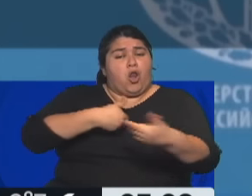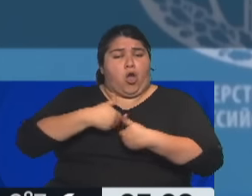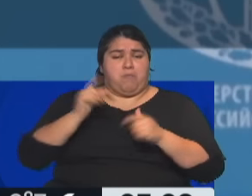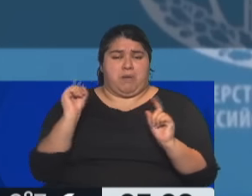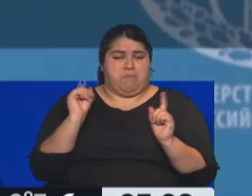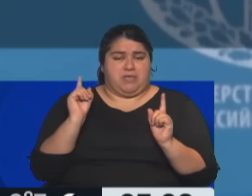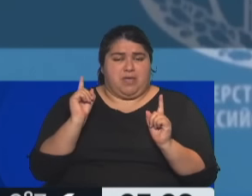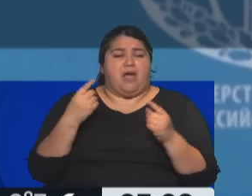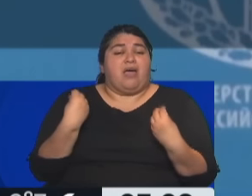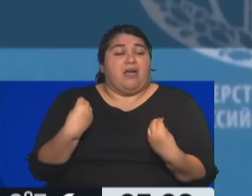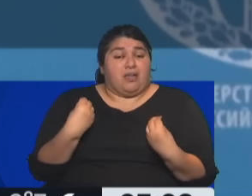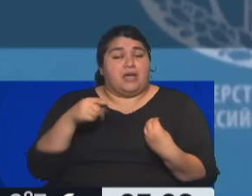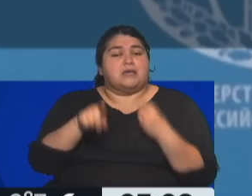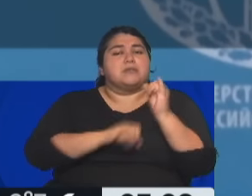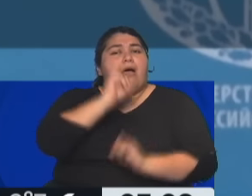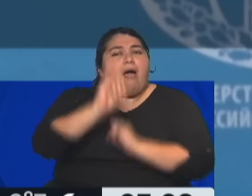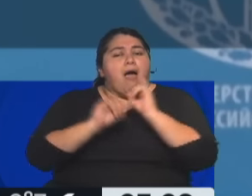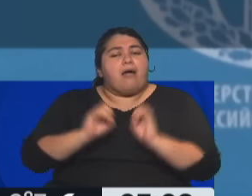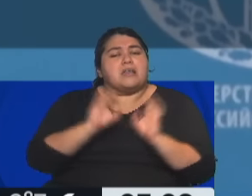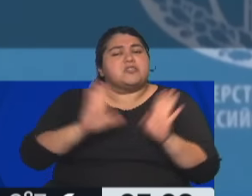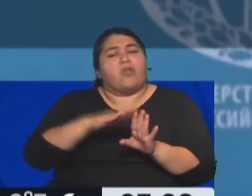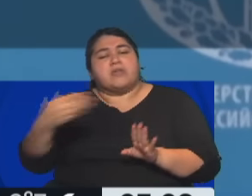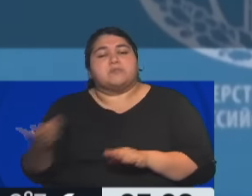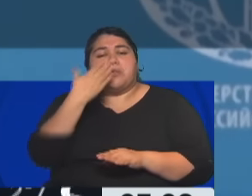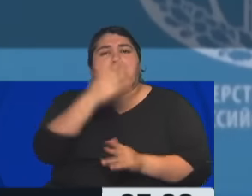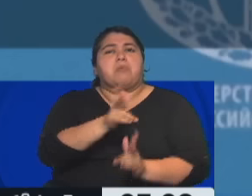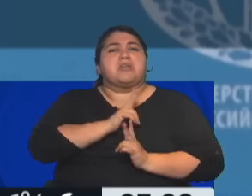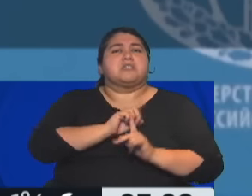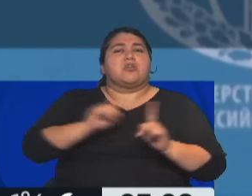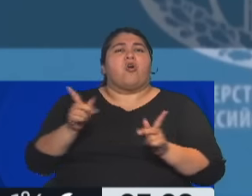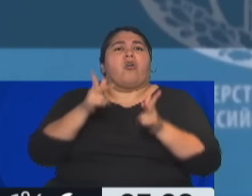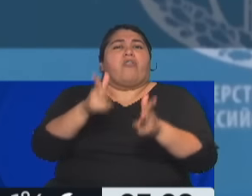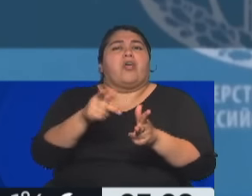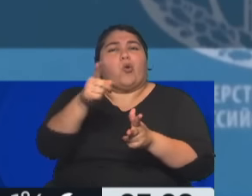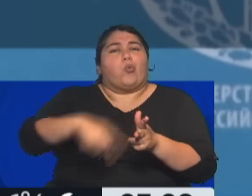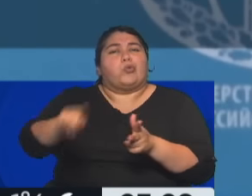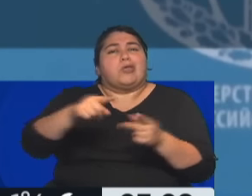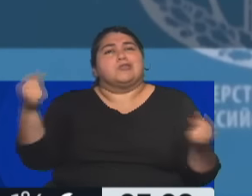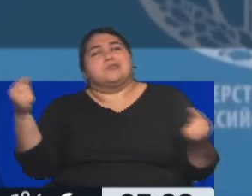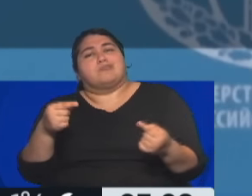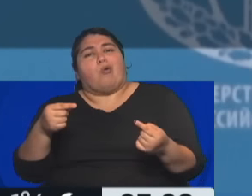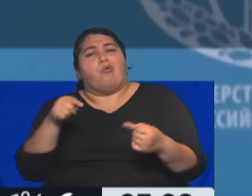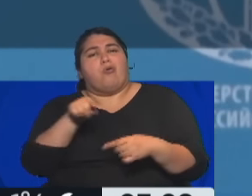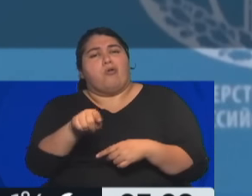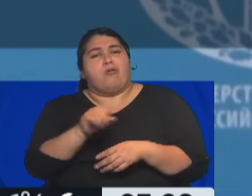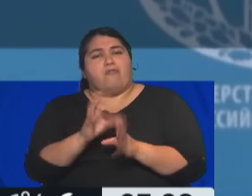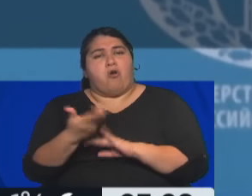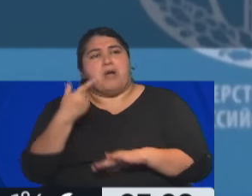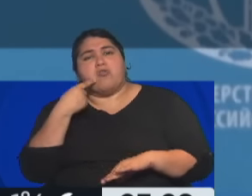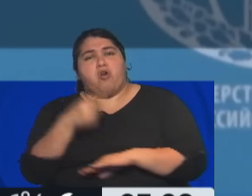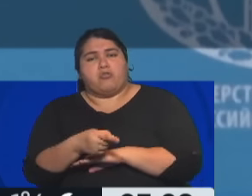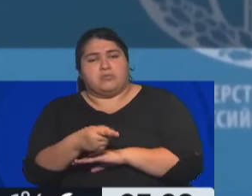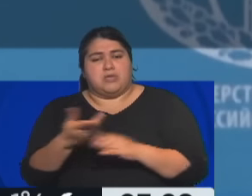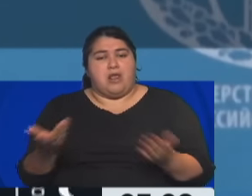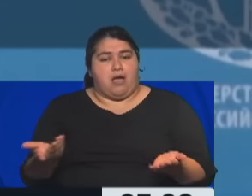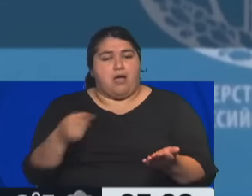того, чтобы вы не поймали меня на слове, не сказали, ну как же, а вот вы же даете двойное противодействие,